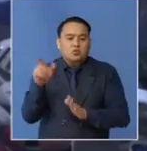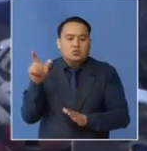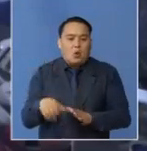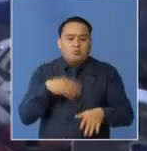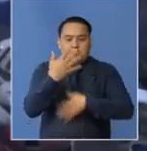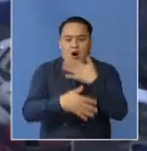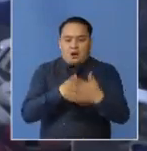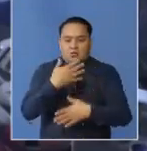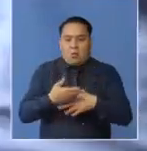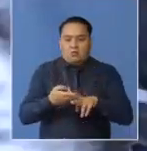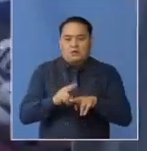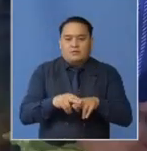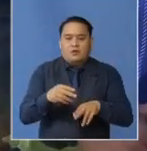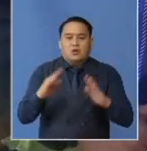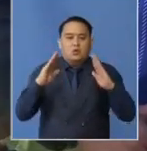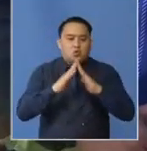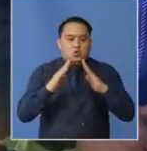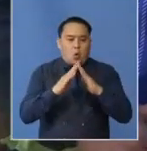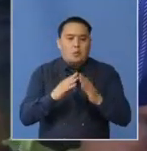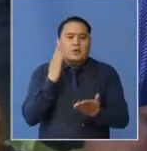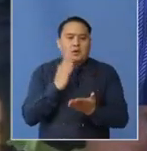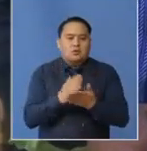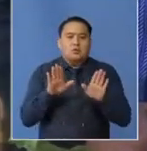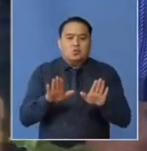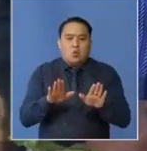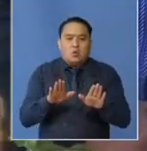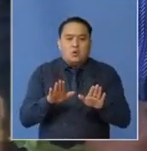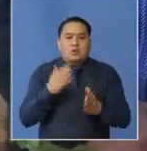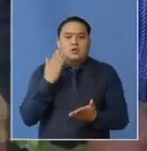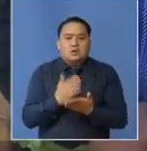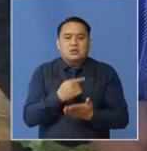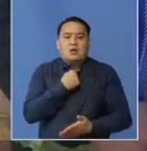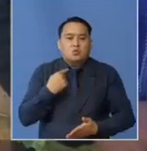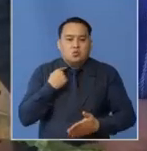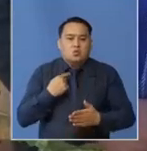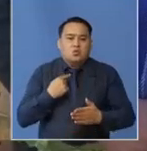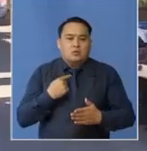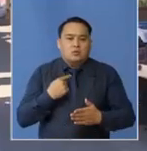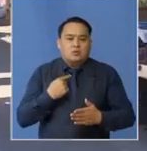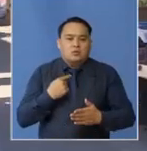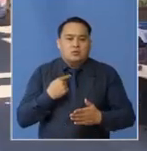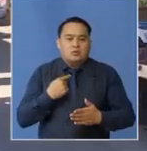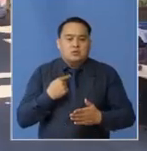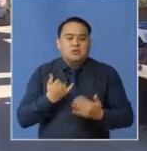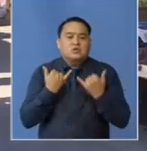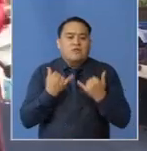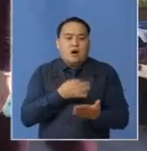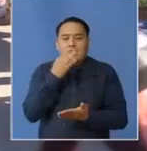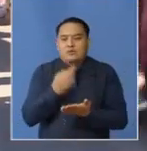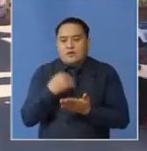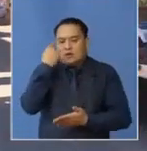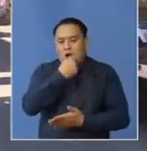вот у нас стоит. Торговый дом, красивый торговый дом стоит, он только для галочки. Есть в Талдыкургане торговый дом. Сегодня ответственные